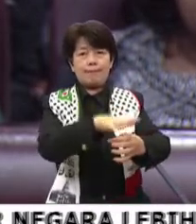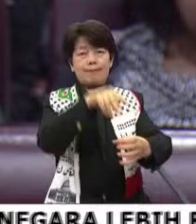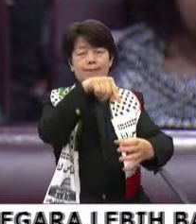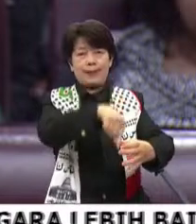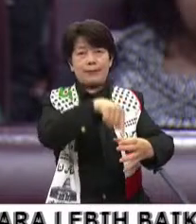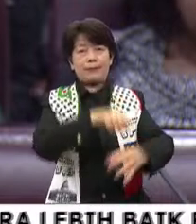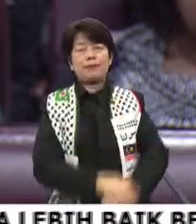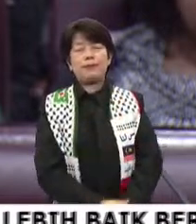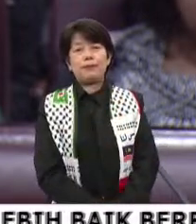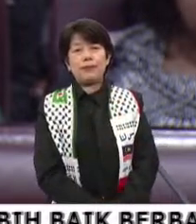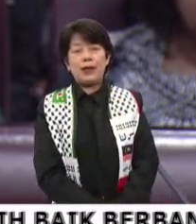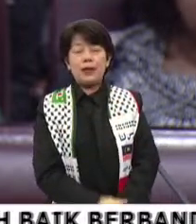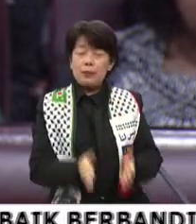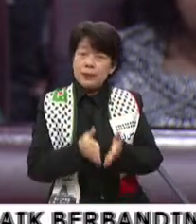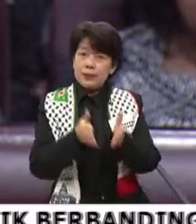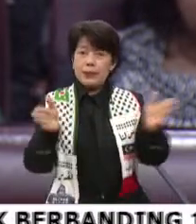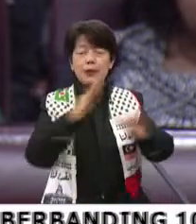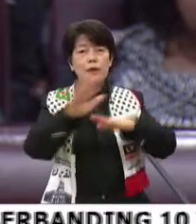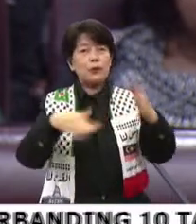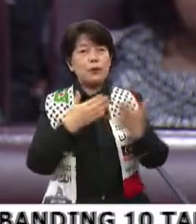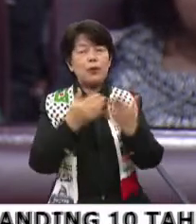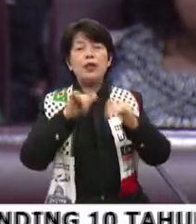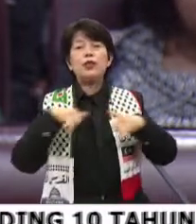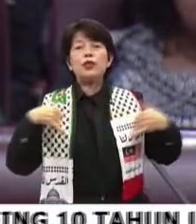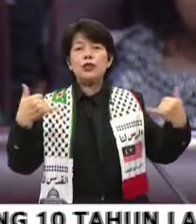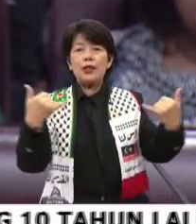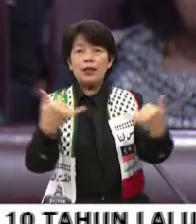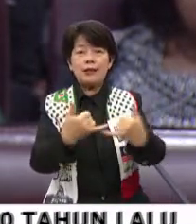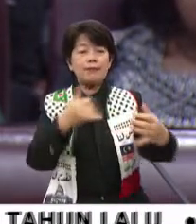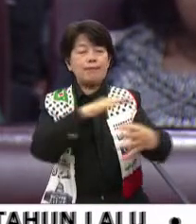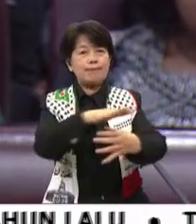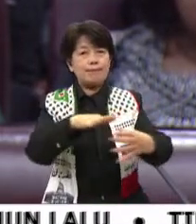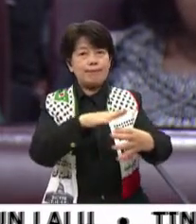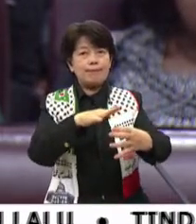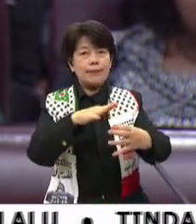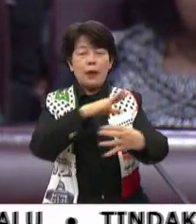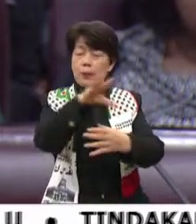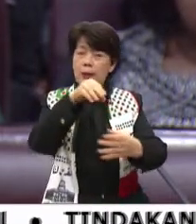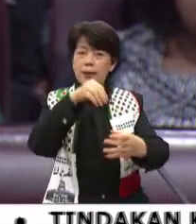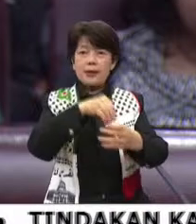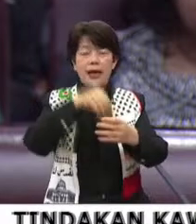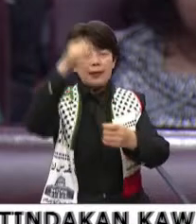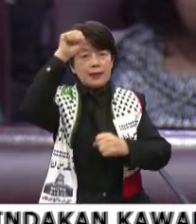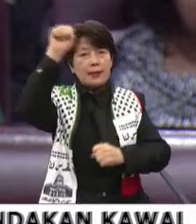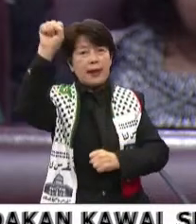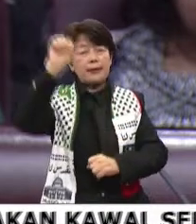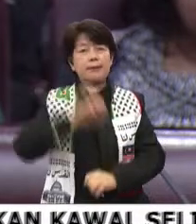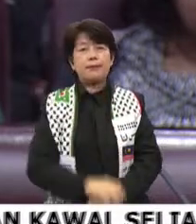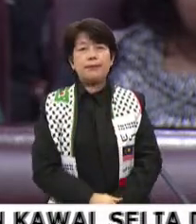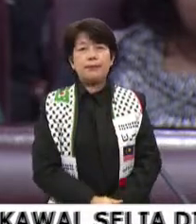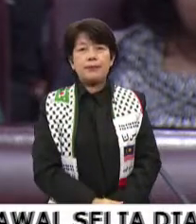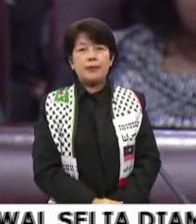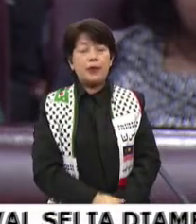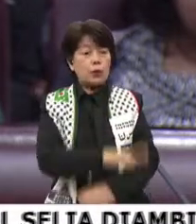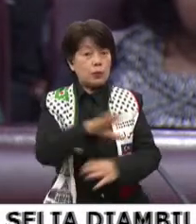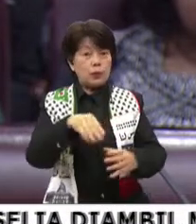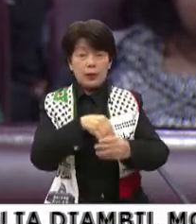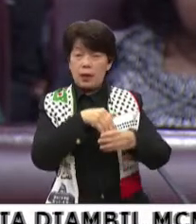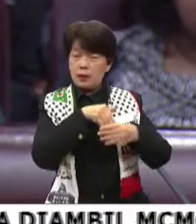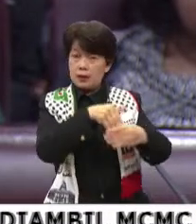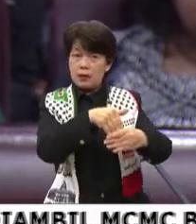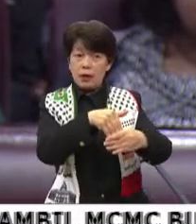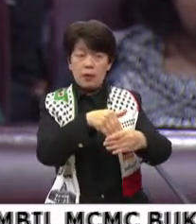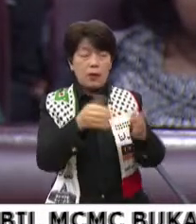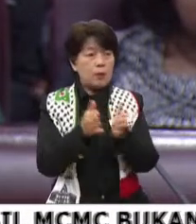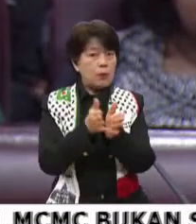kepada semua Syarikat logistik tempatan termasuk di Sabah permohonan insentif ils ini dibuka